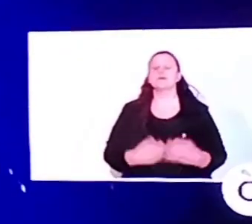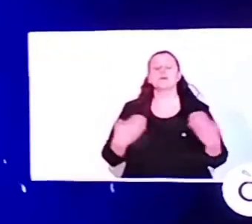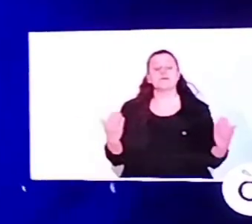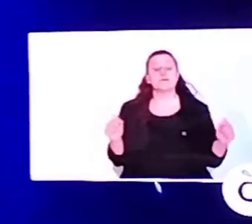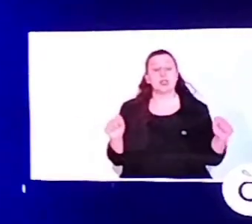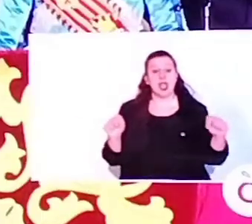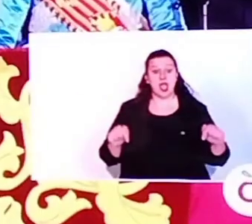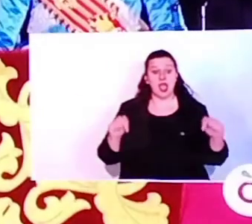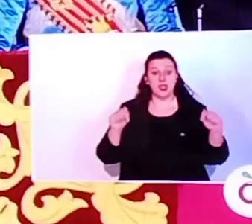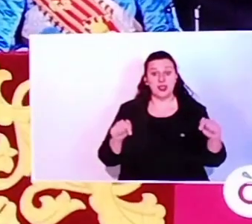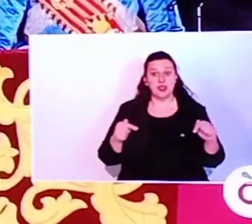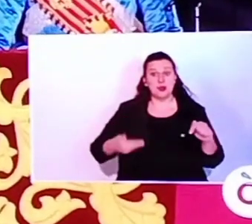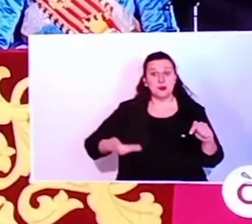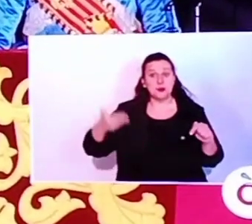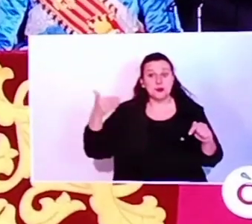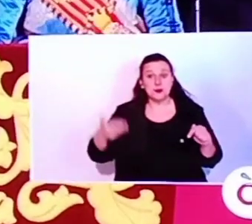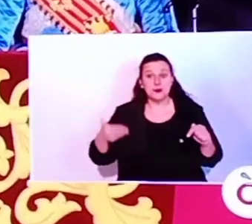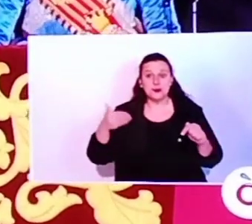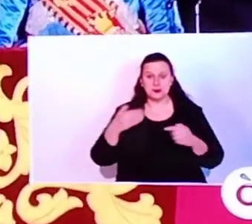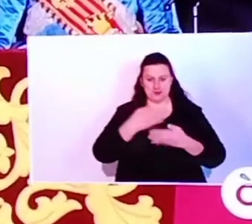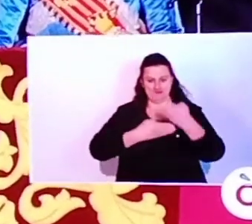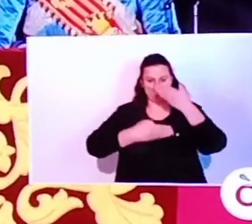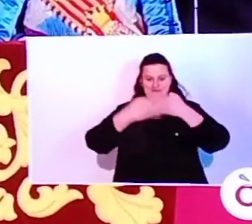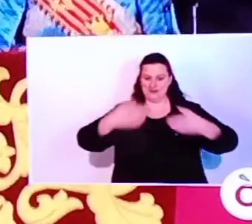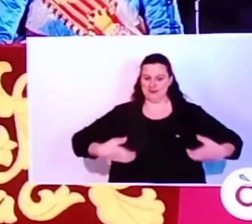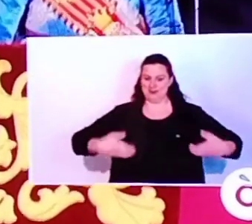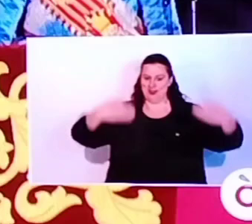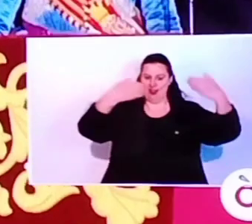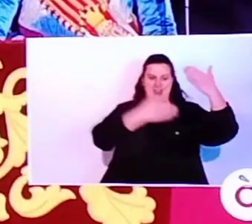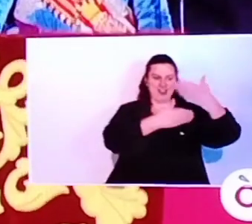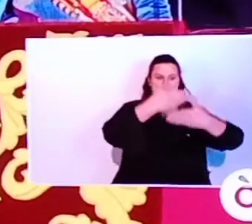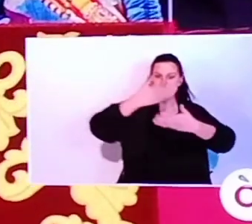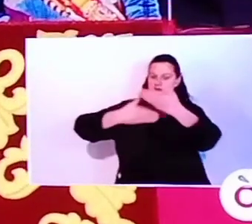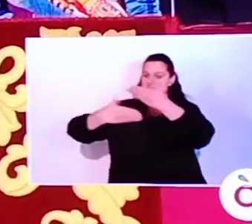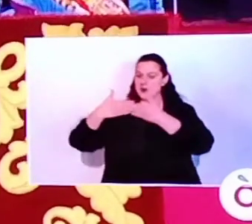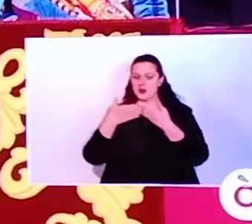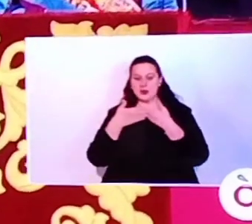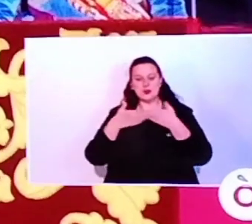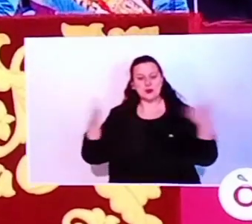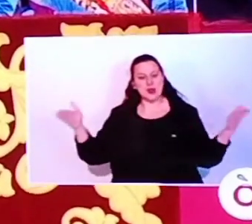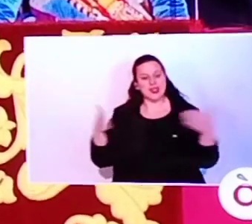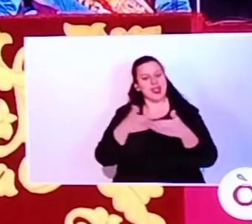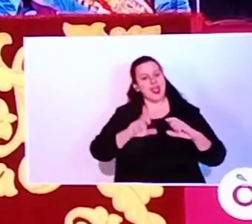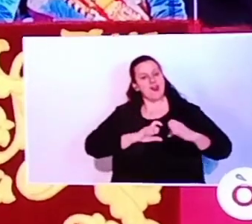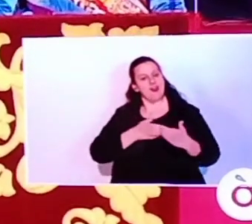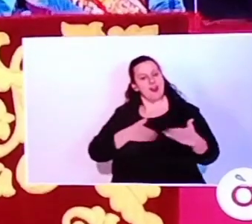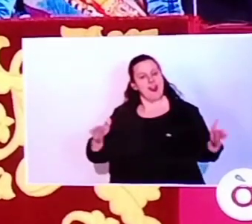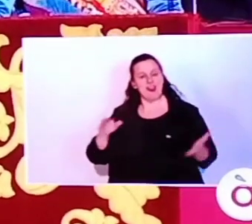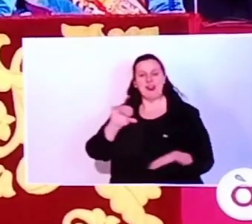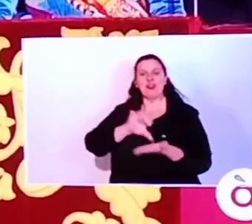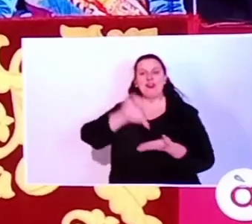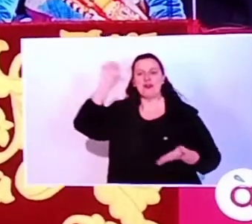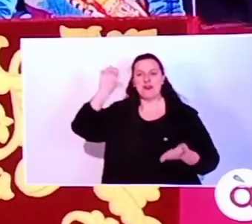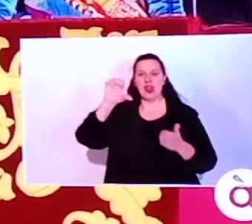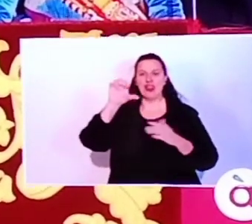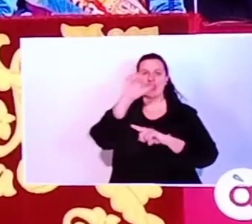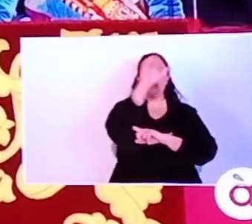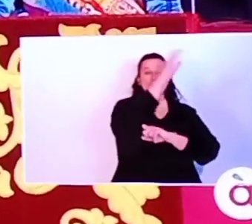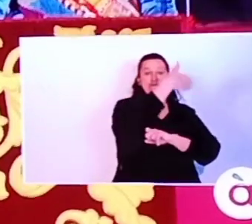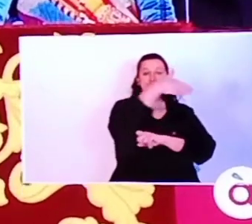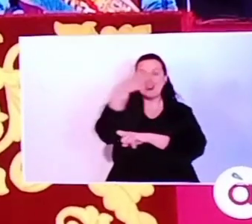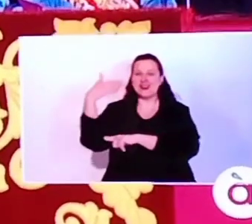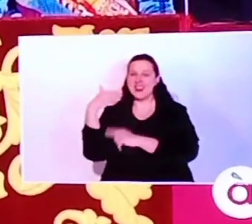I així, sobre les seres que escriuen la nostra història, a les portes que obrin el cor d'una ciutat, portant les estandards